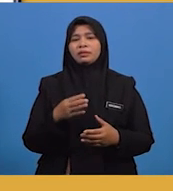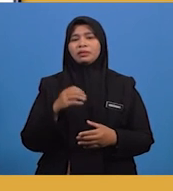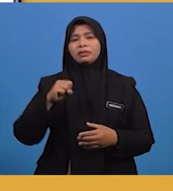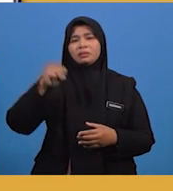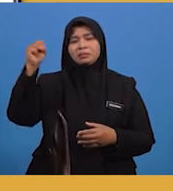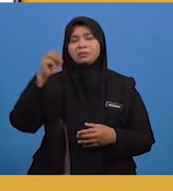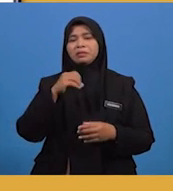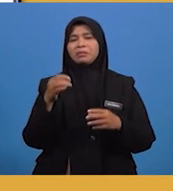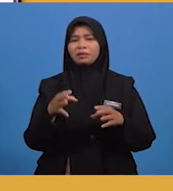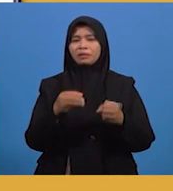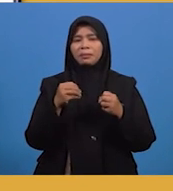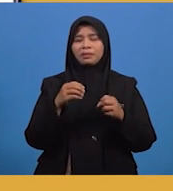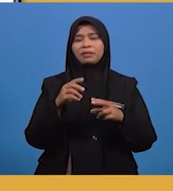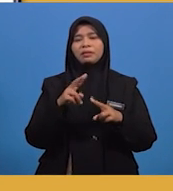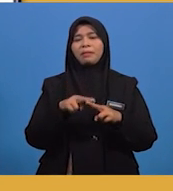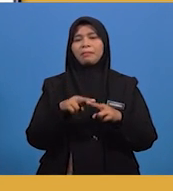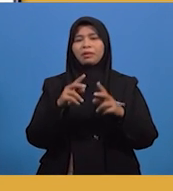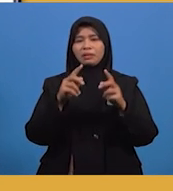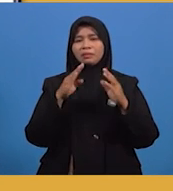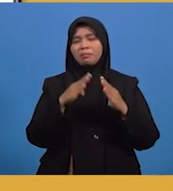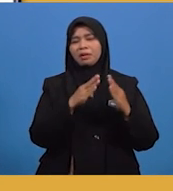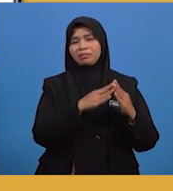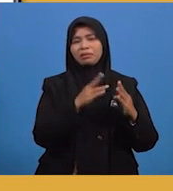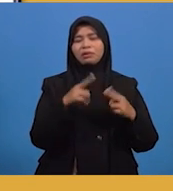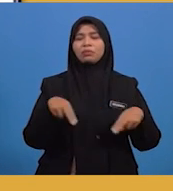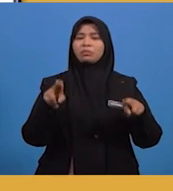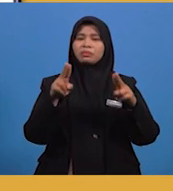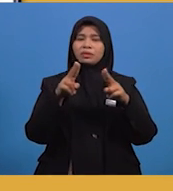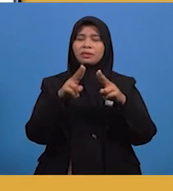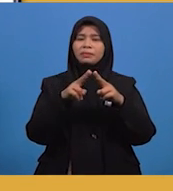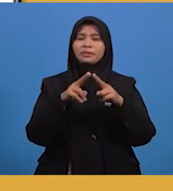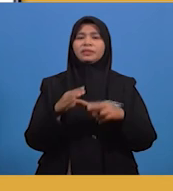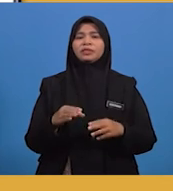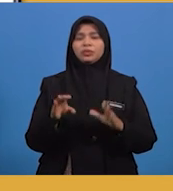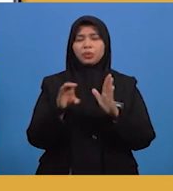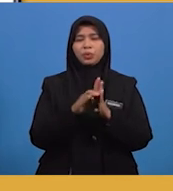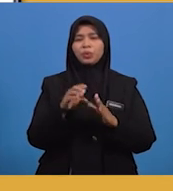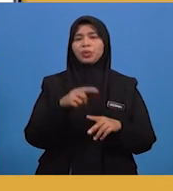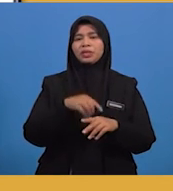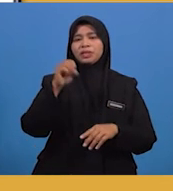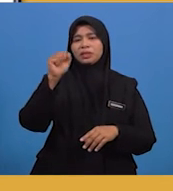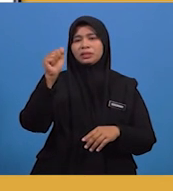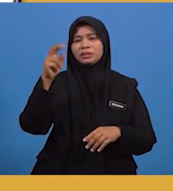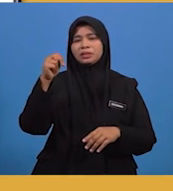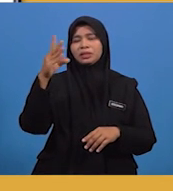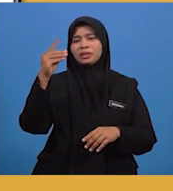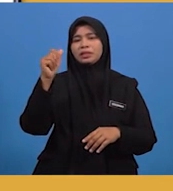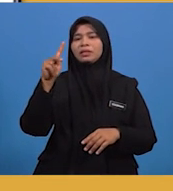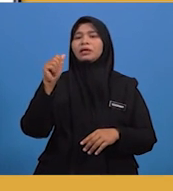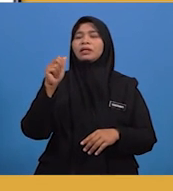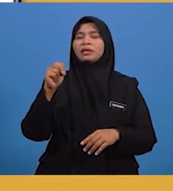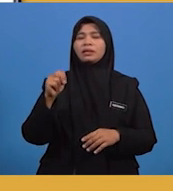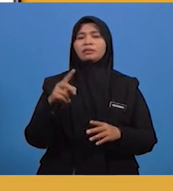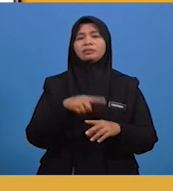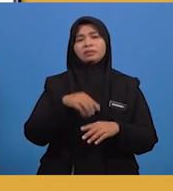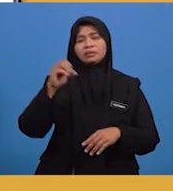di Sabah. Pendudukan Jepun disandakan melengkapkan kempen serangan tentera Jepun